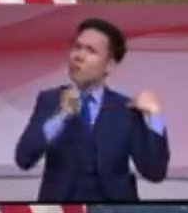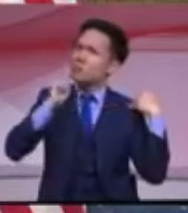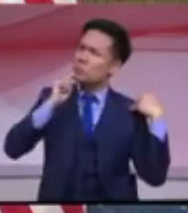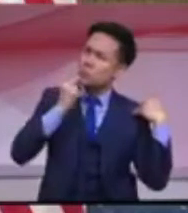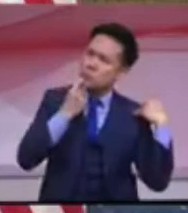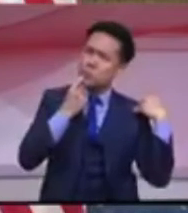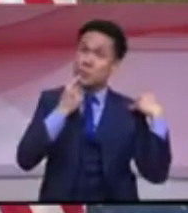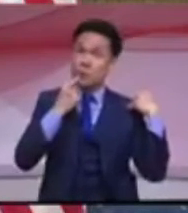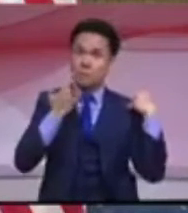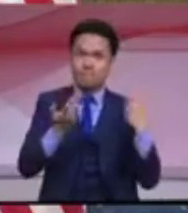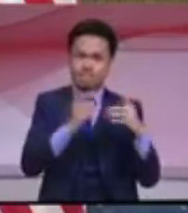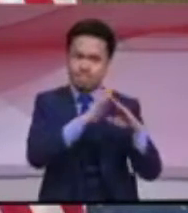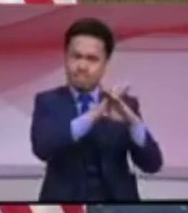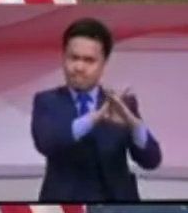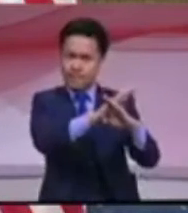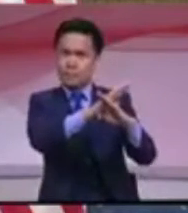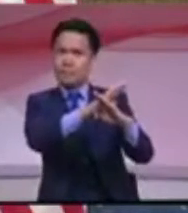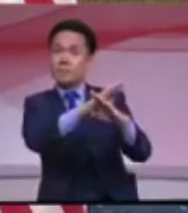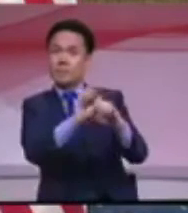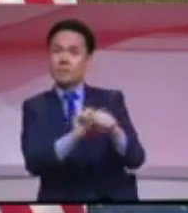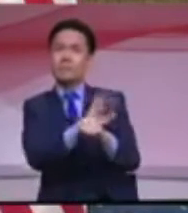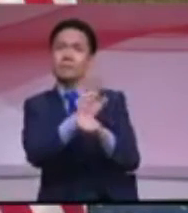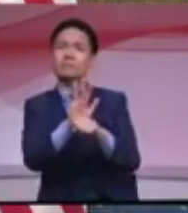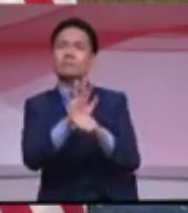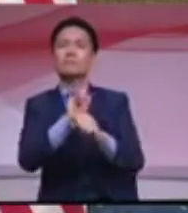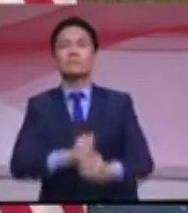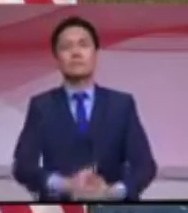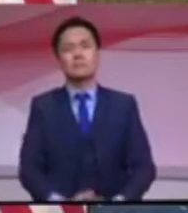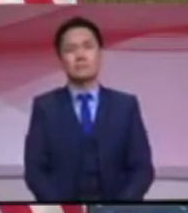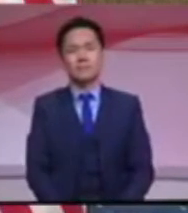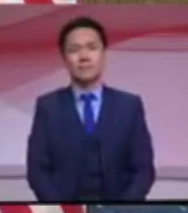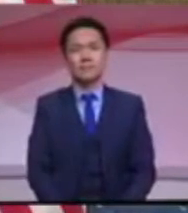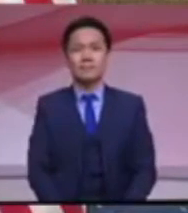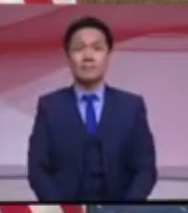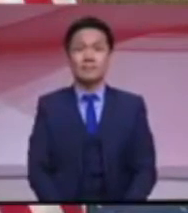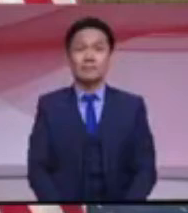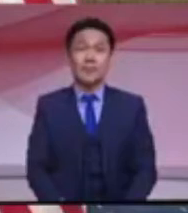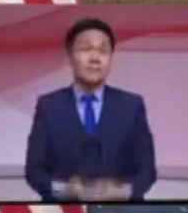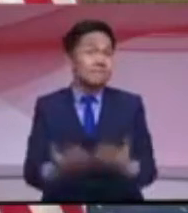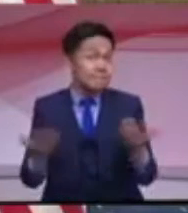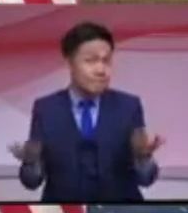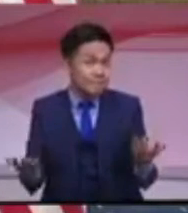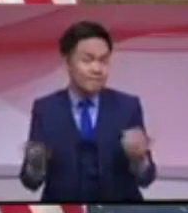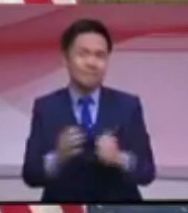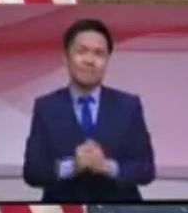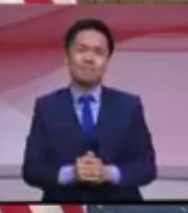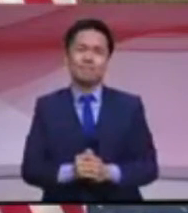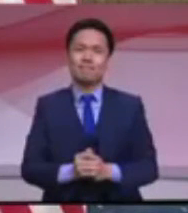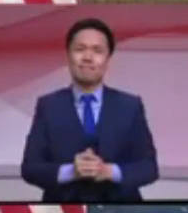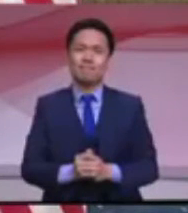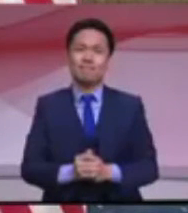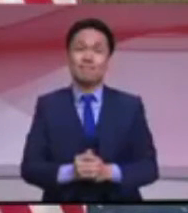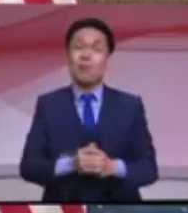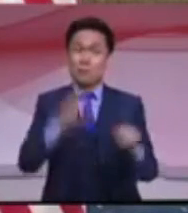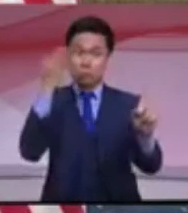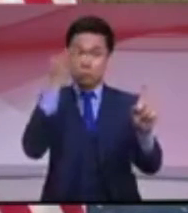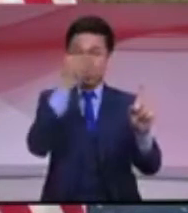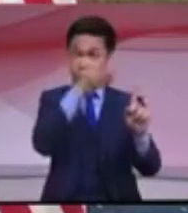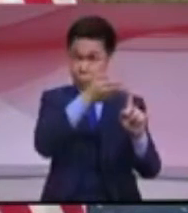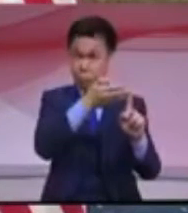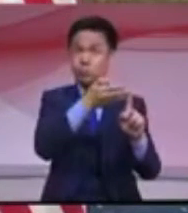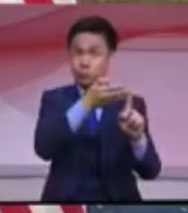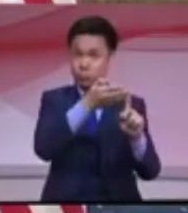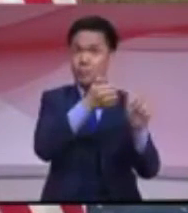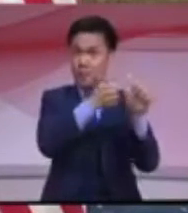untuk mencegah komit Hai ini termasuk dengan mematuhi e-shop